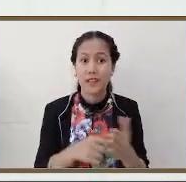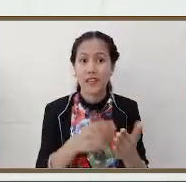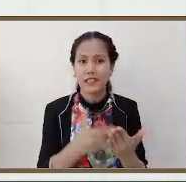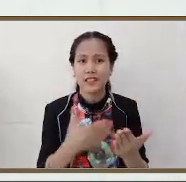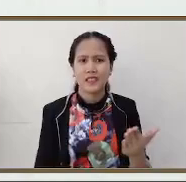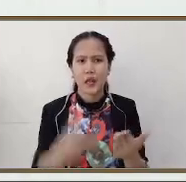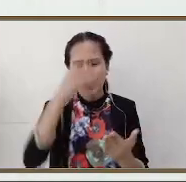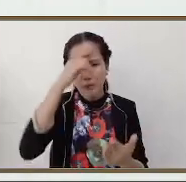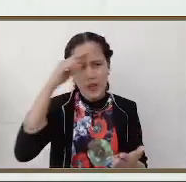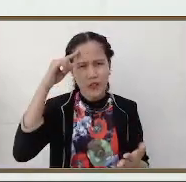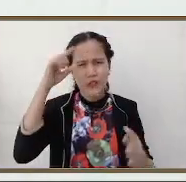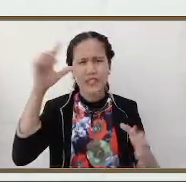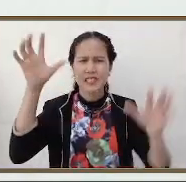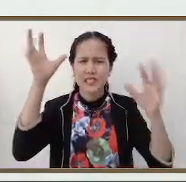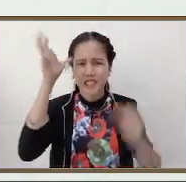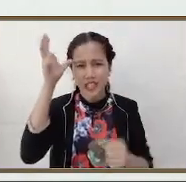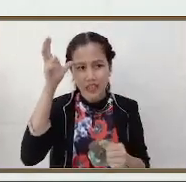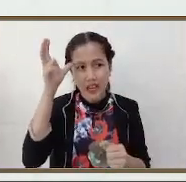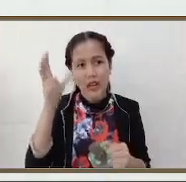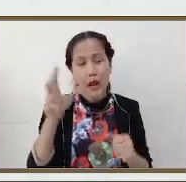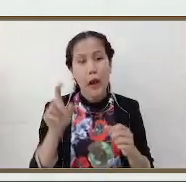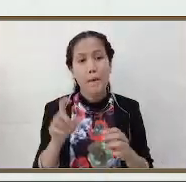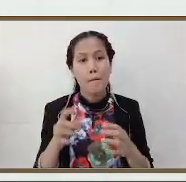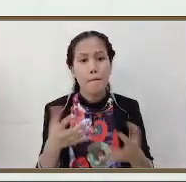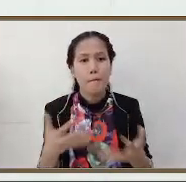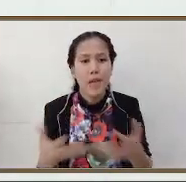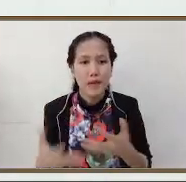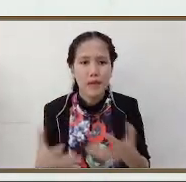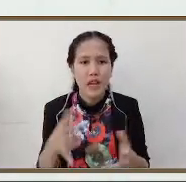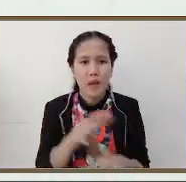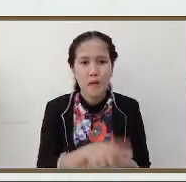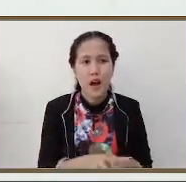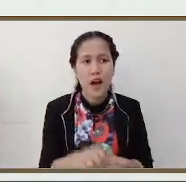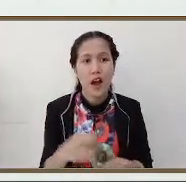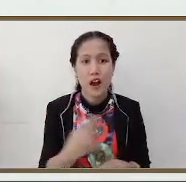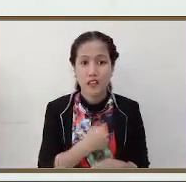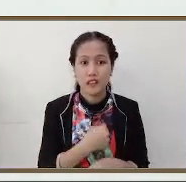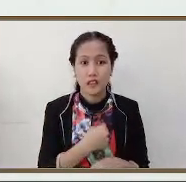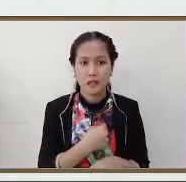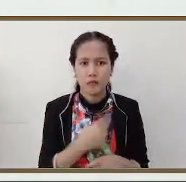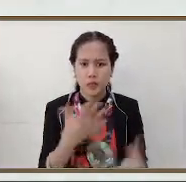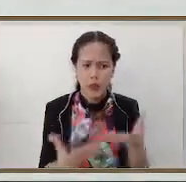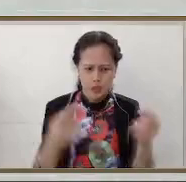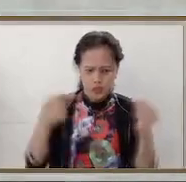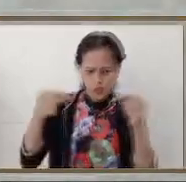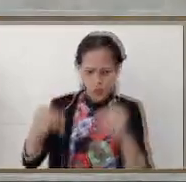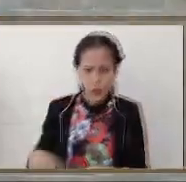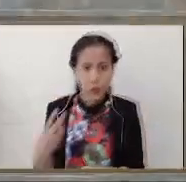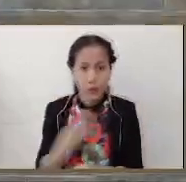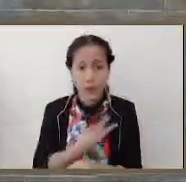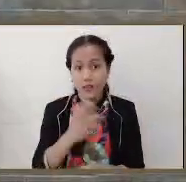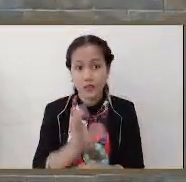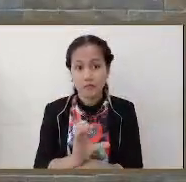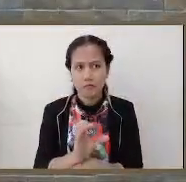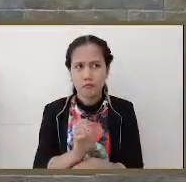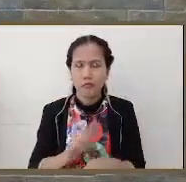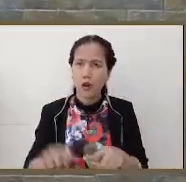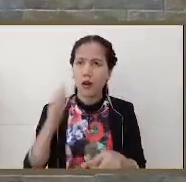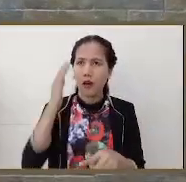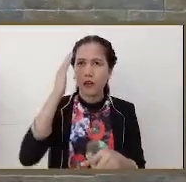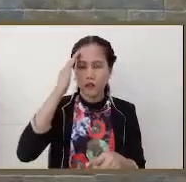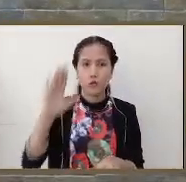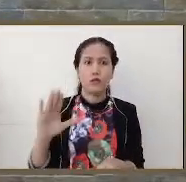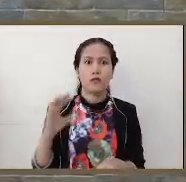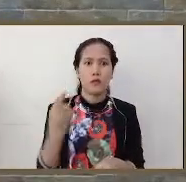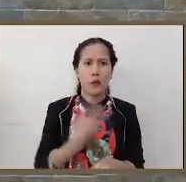Satan might deceive us na nasa loob tayo ng auditorium, but we are unaware na nare-reject na